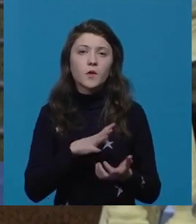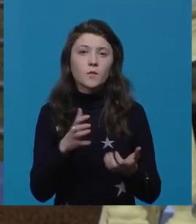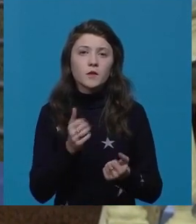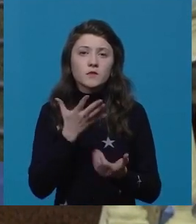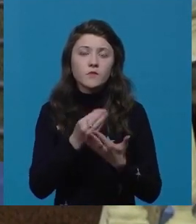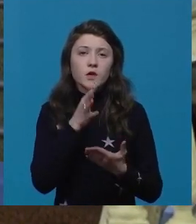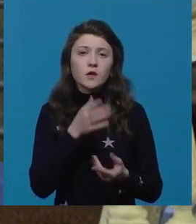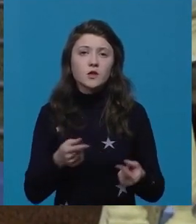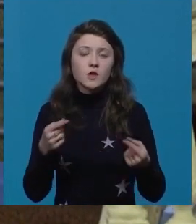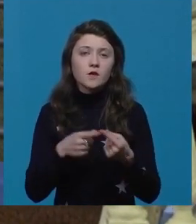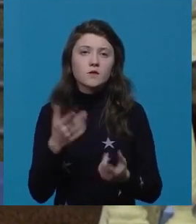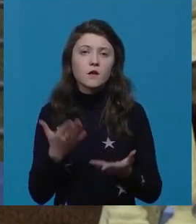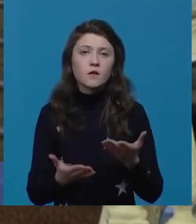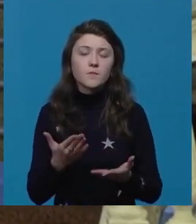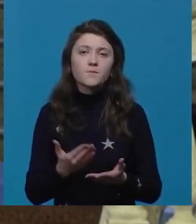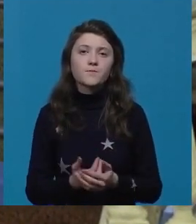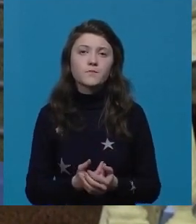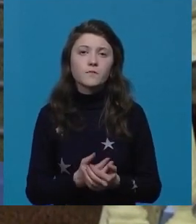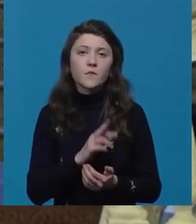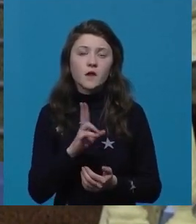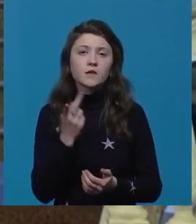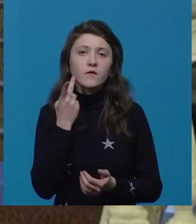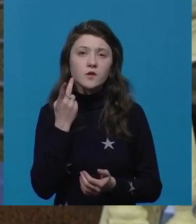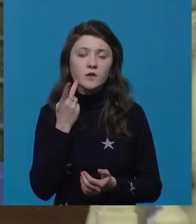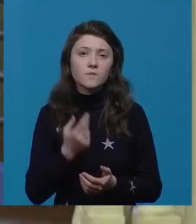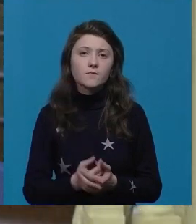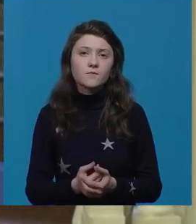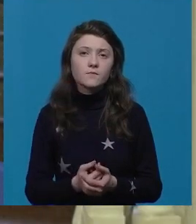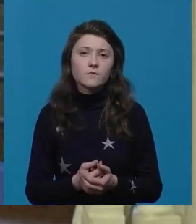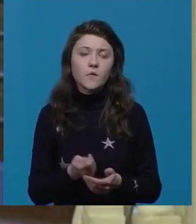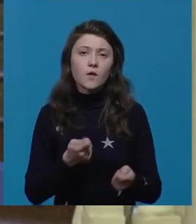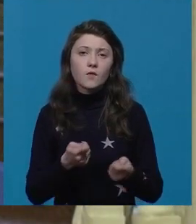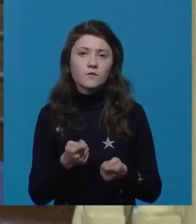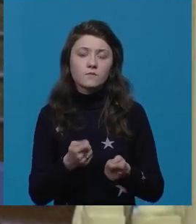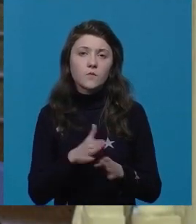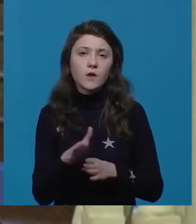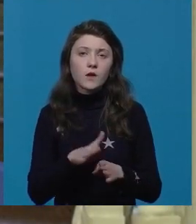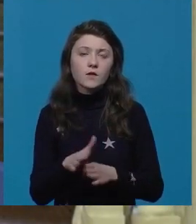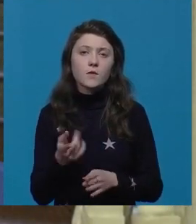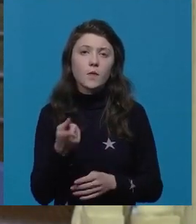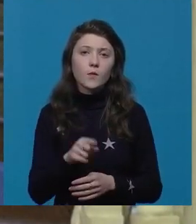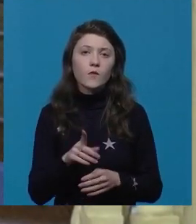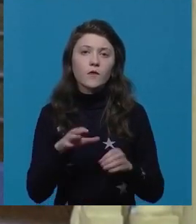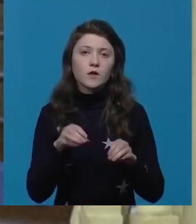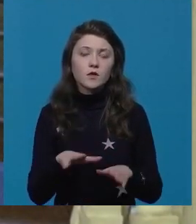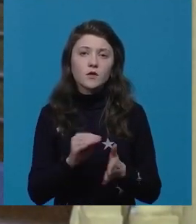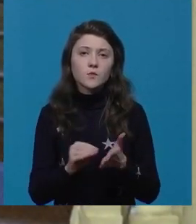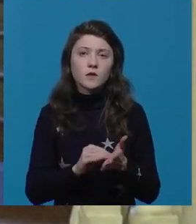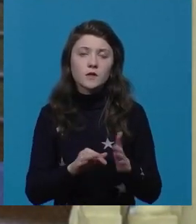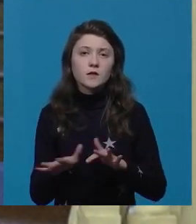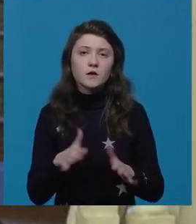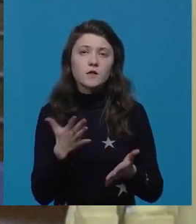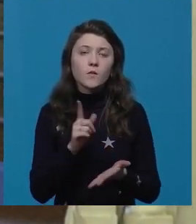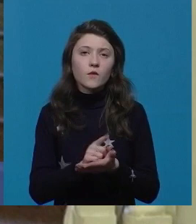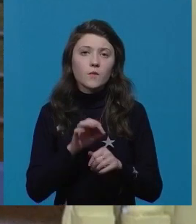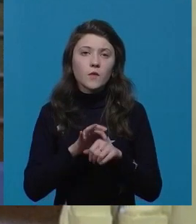але, як у нас завжди, воно нівелюється їхнім виконанням. Тому що в рішенні розписані заходи, які повинні проводитись, крім